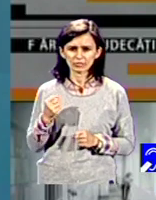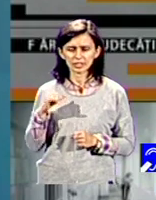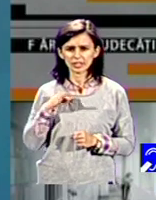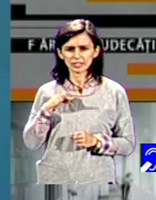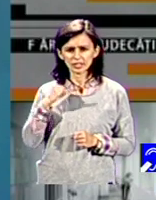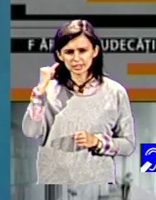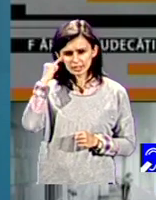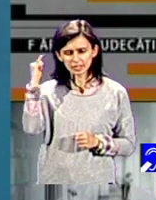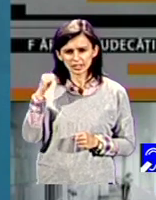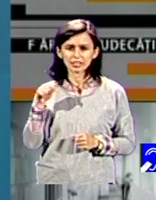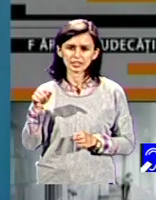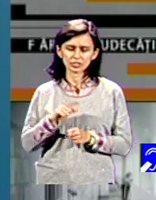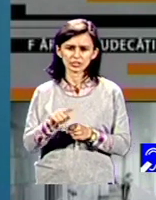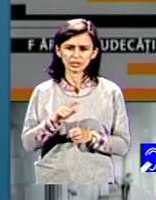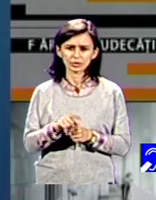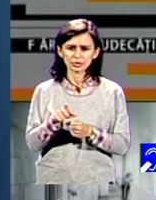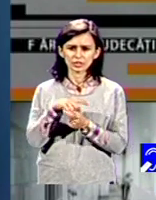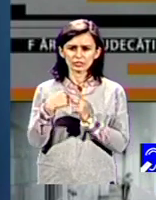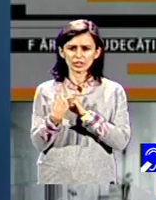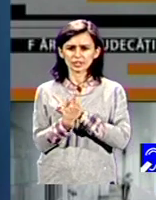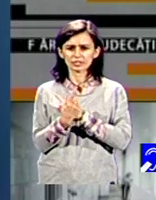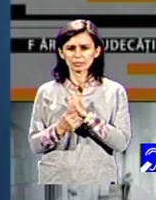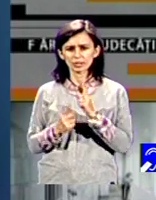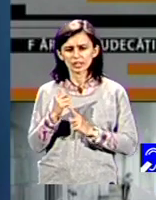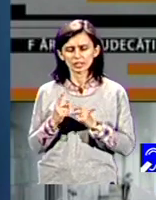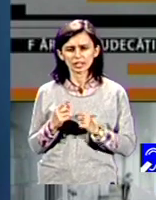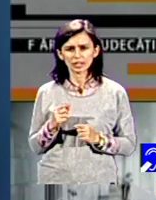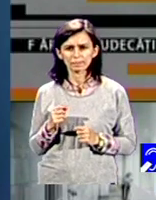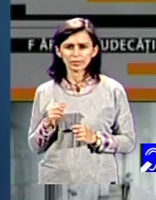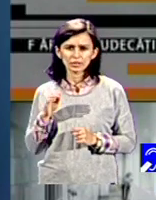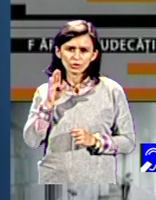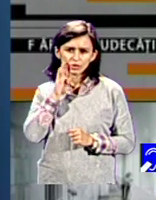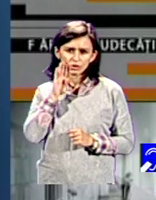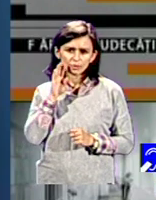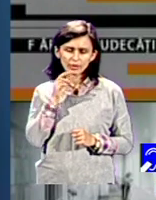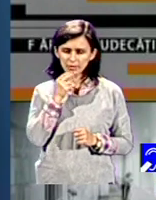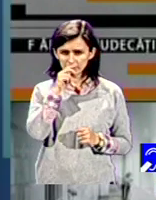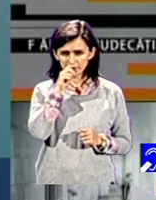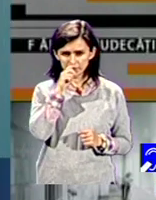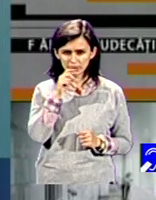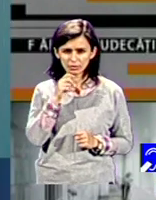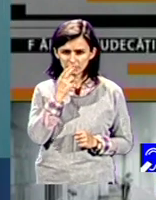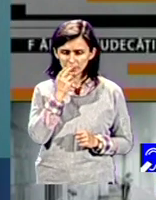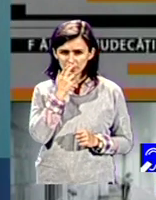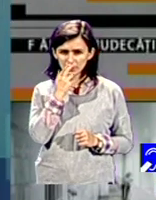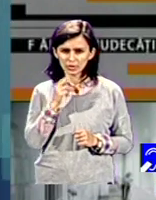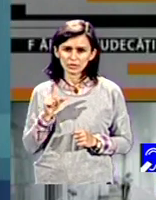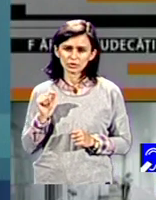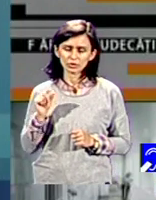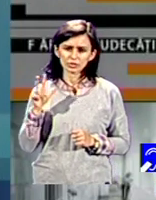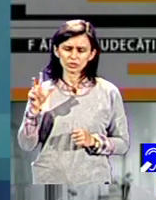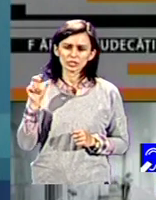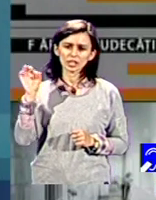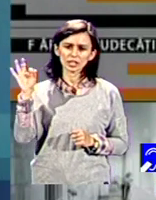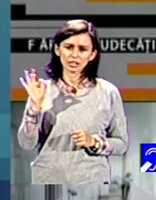astea Probabil că se schimba în momentul în care o astfel de mamă minoră pe aici fac o paranteză doamnelor domnilor 23% de cea